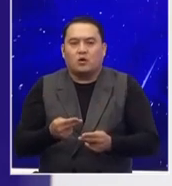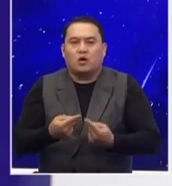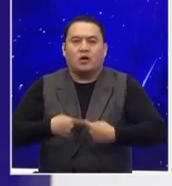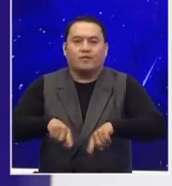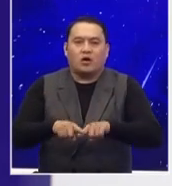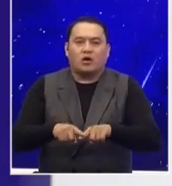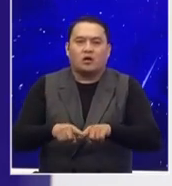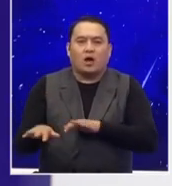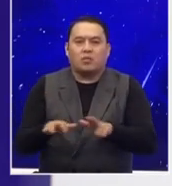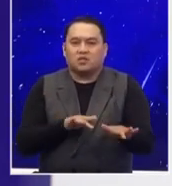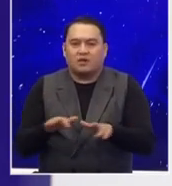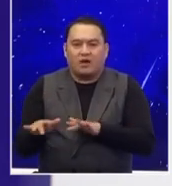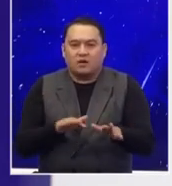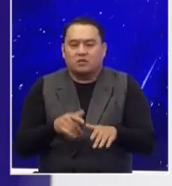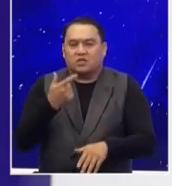за организацией образования,